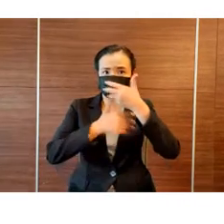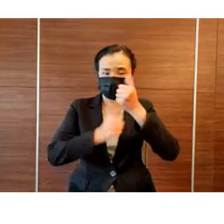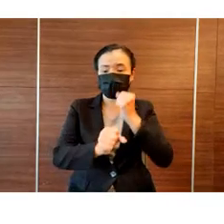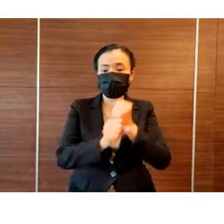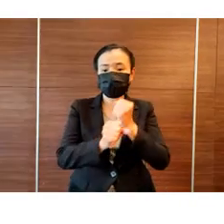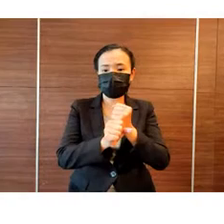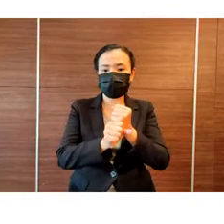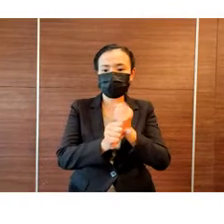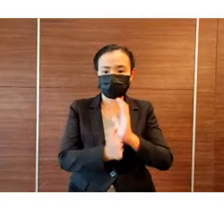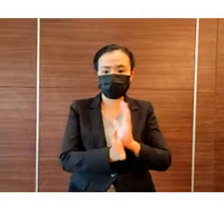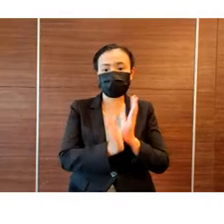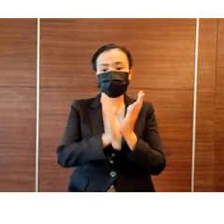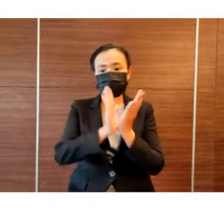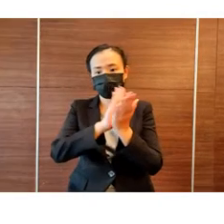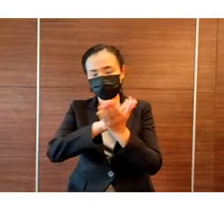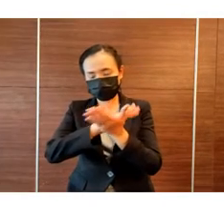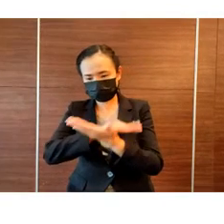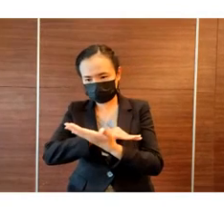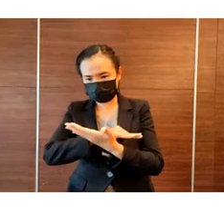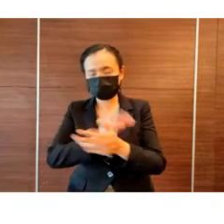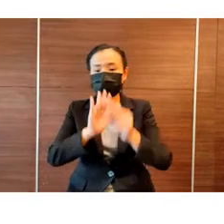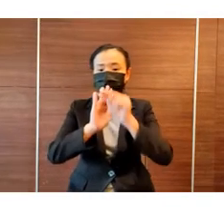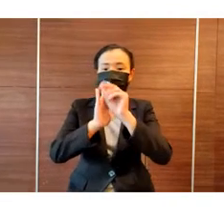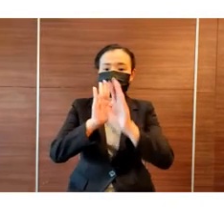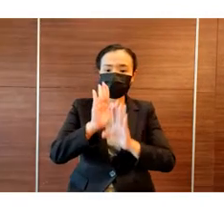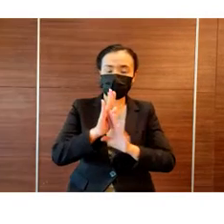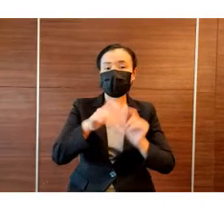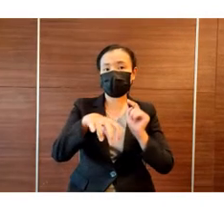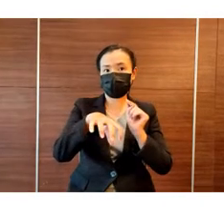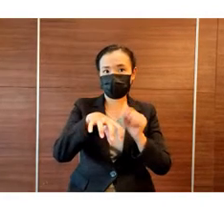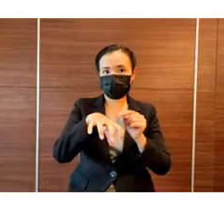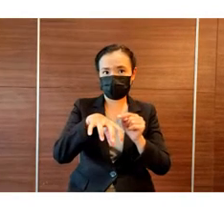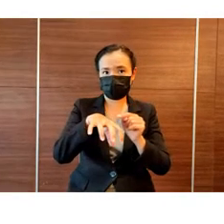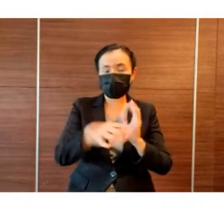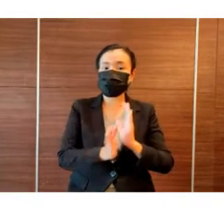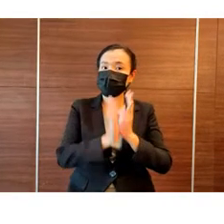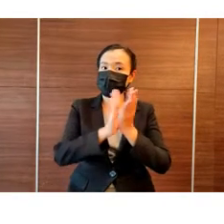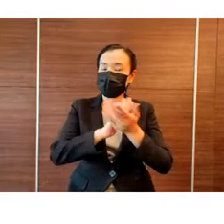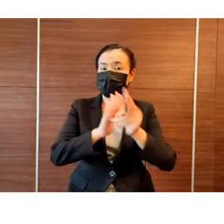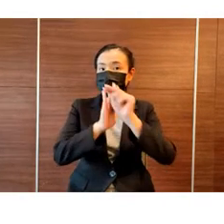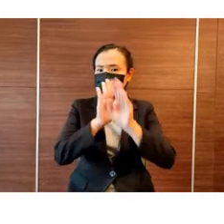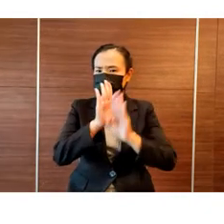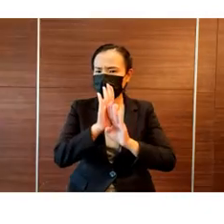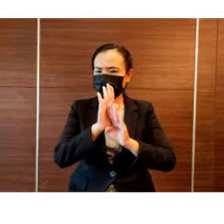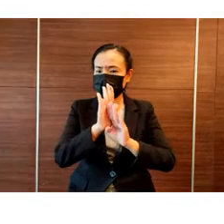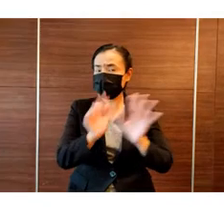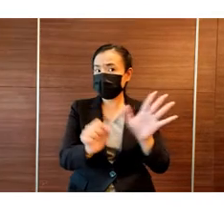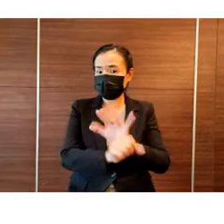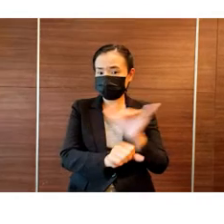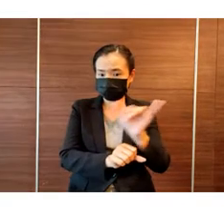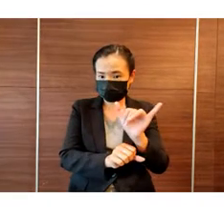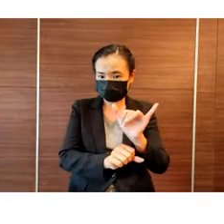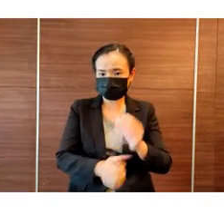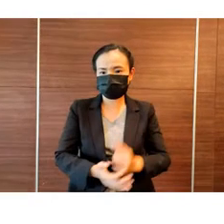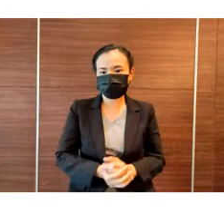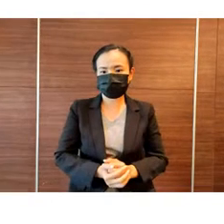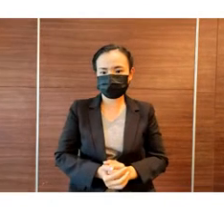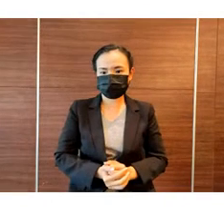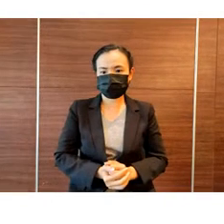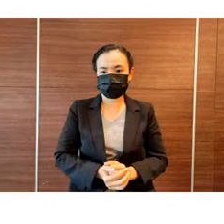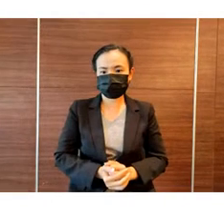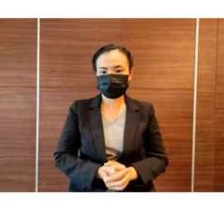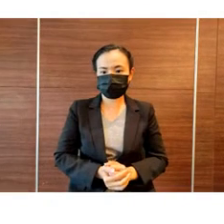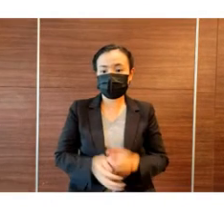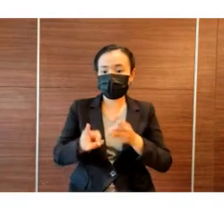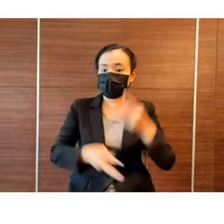ยนแปลงเราเริ่มเปลี่ยนแปลงจากนโยบายขององค์กรก่อนเปลี่ยนแปลงนโยบายไม่พอเปลี่ยนแปลงทัศนคติของเ